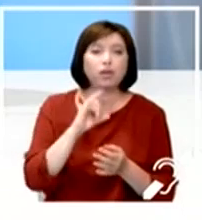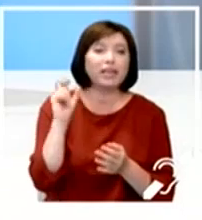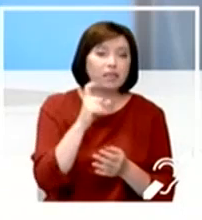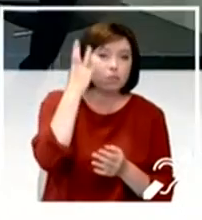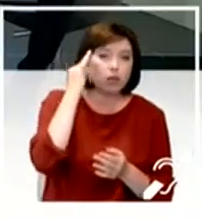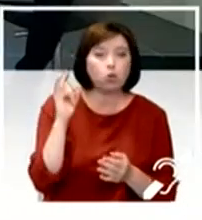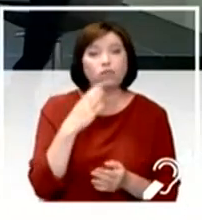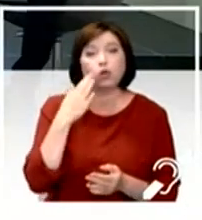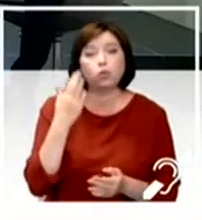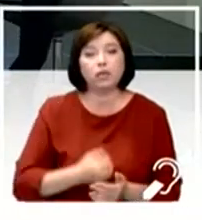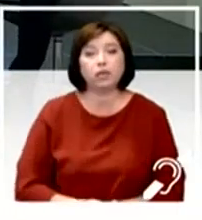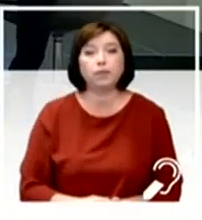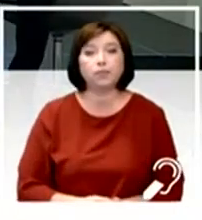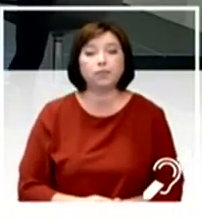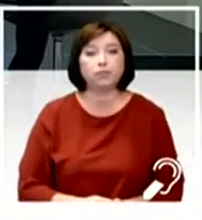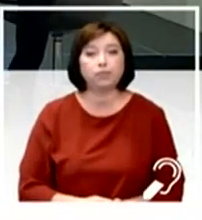Prutului.